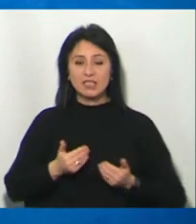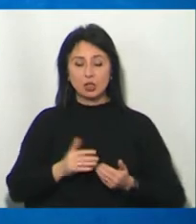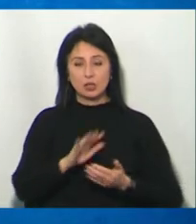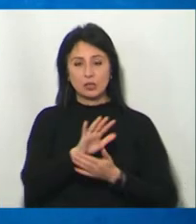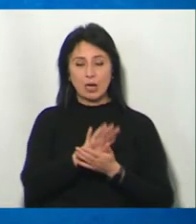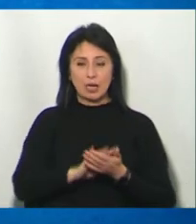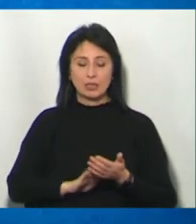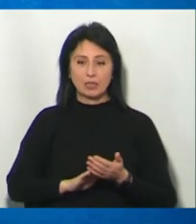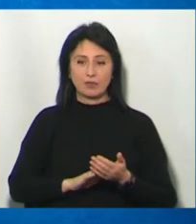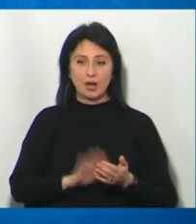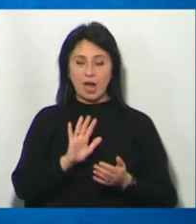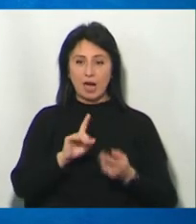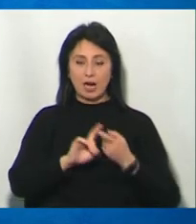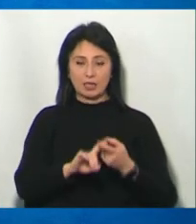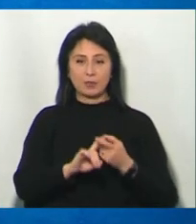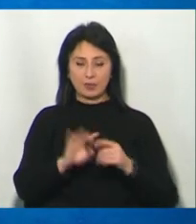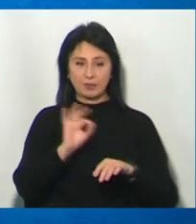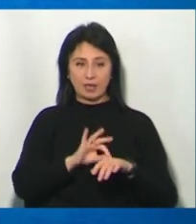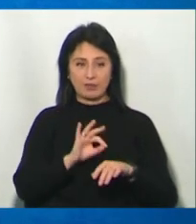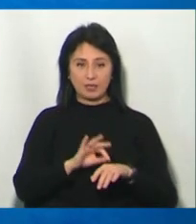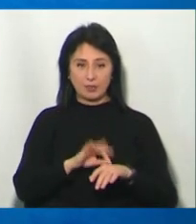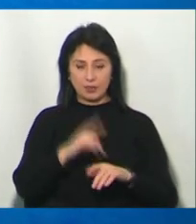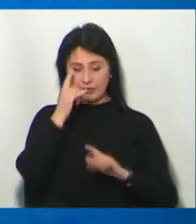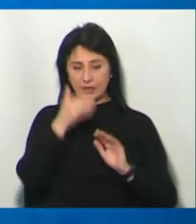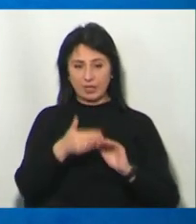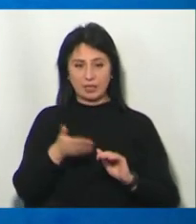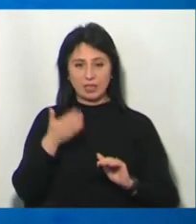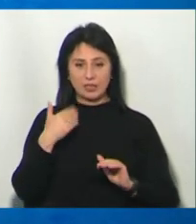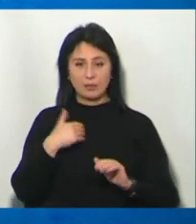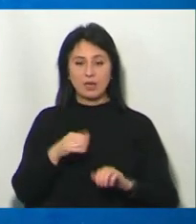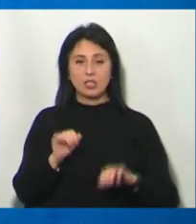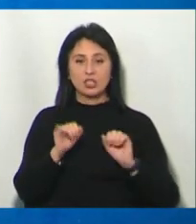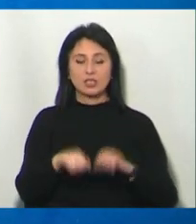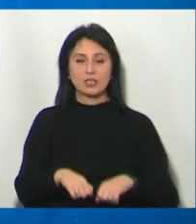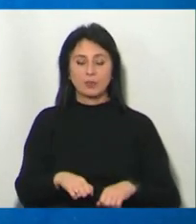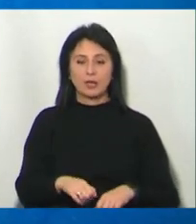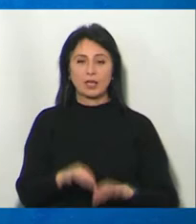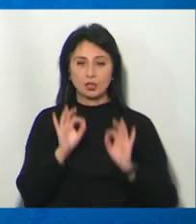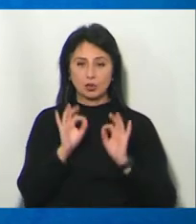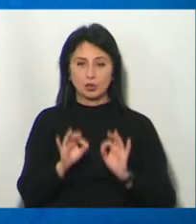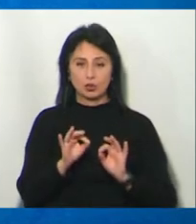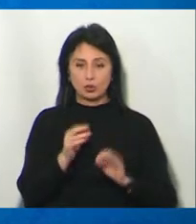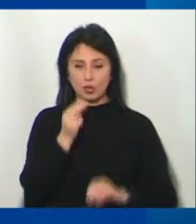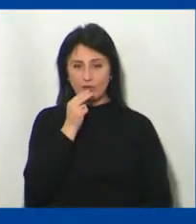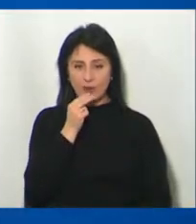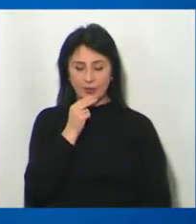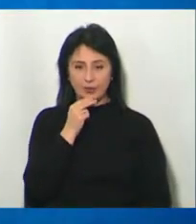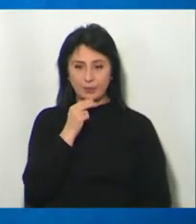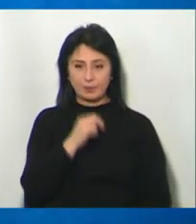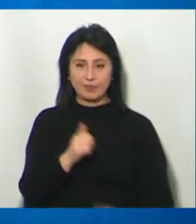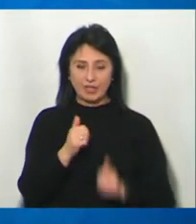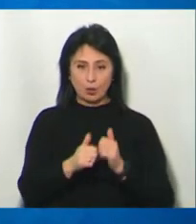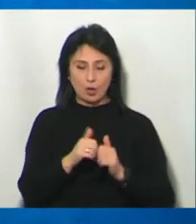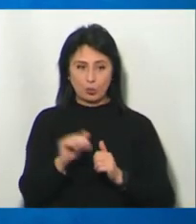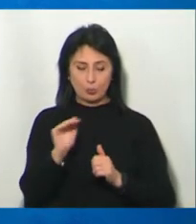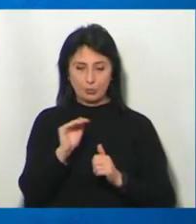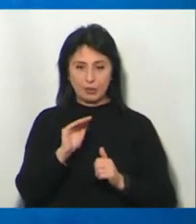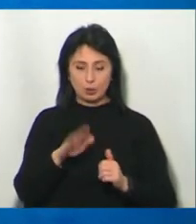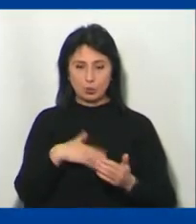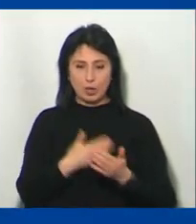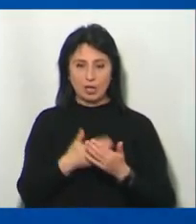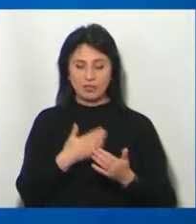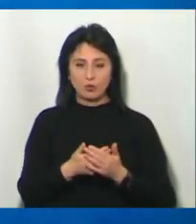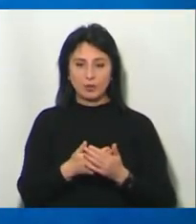Სიცოცხლის გახანგრძლივება და არაგადამდებ დაავადებათა თავიდან აცილება შესაძლებელია. სწორი კვებით,